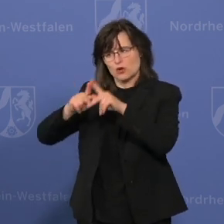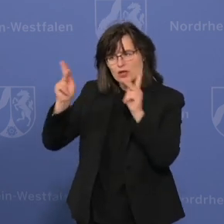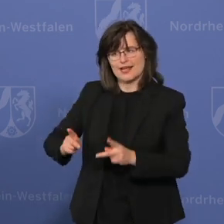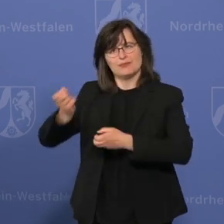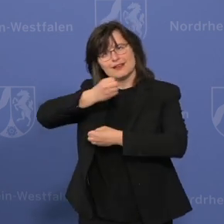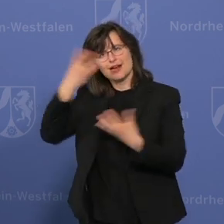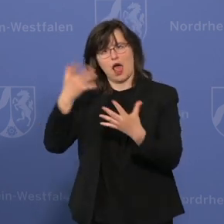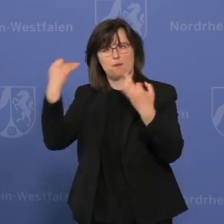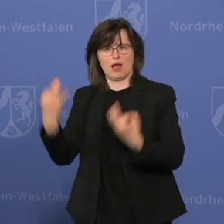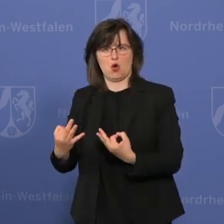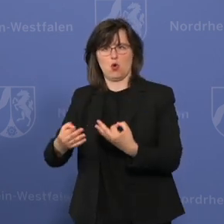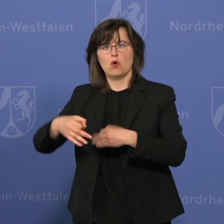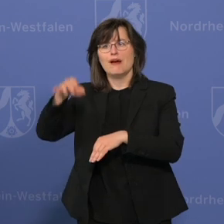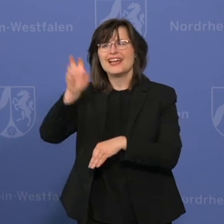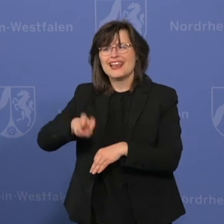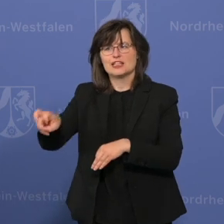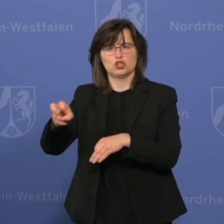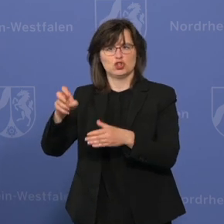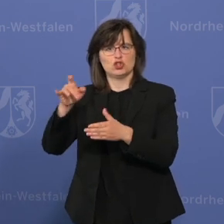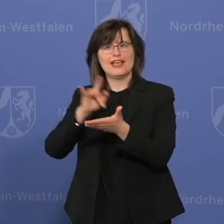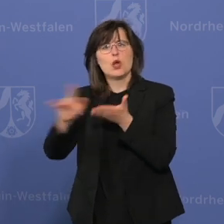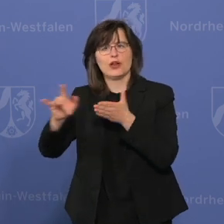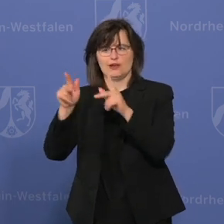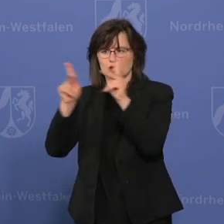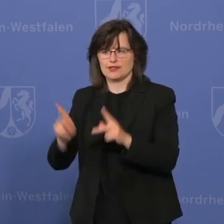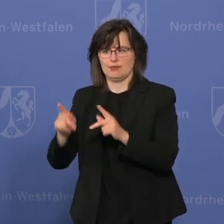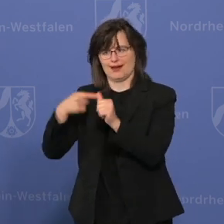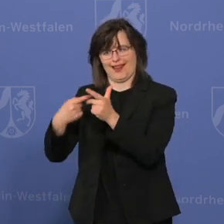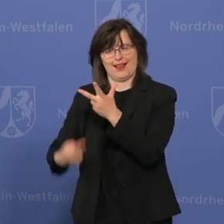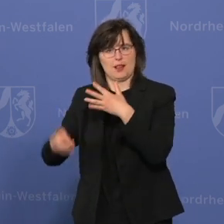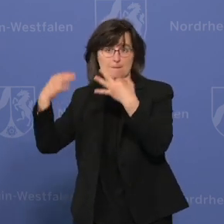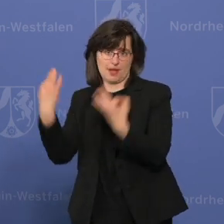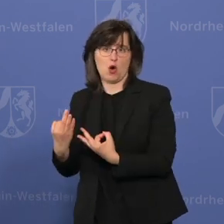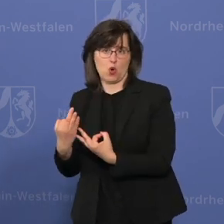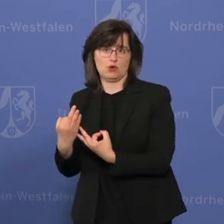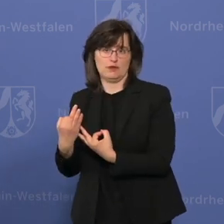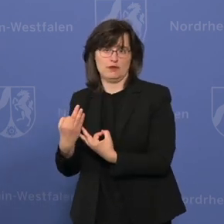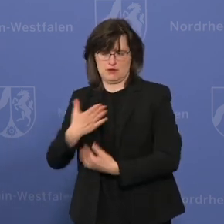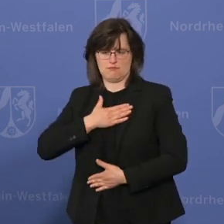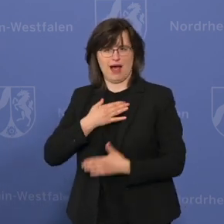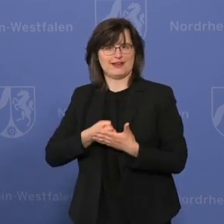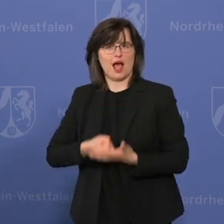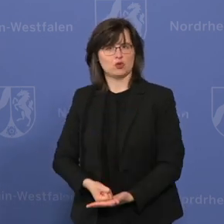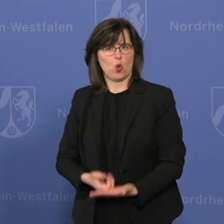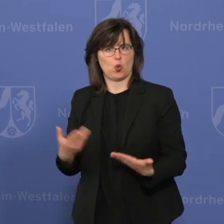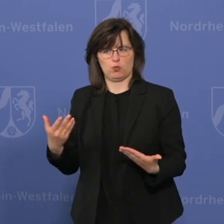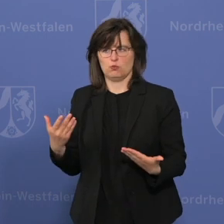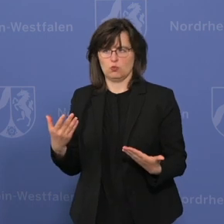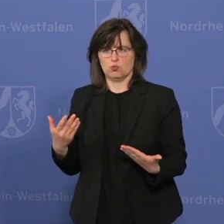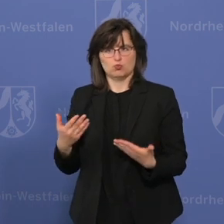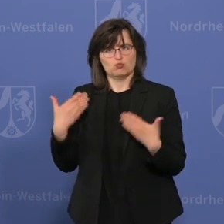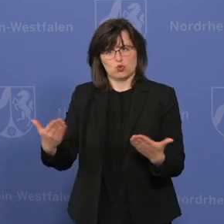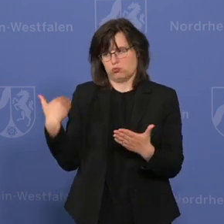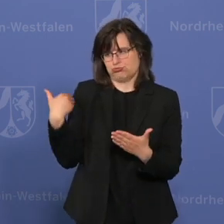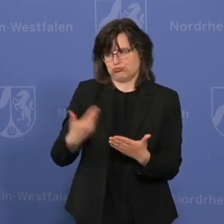Konzepten, medizinischen und hygienischen Konzepten. Und das ist nach meinem Eindruck auch das, was hier geschieht